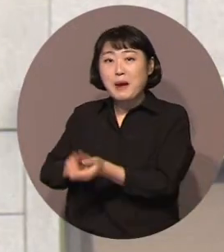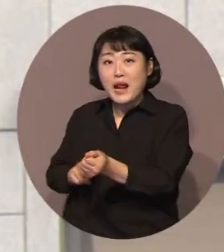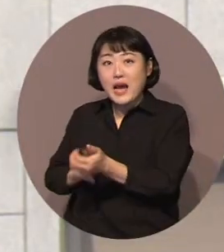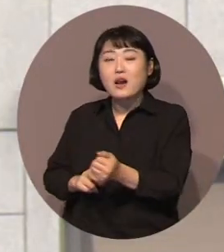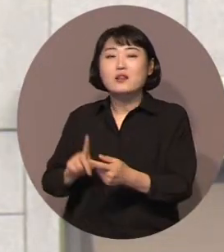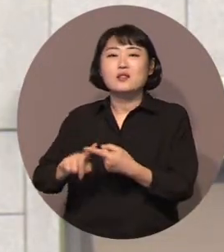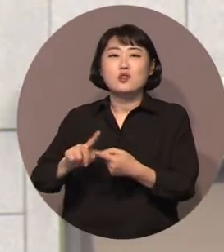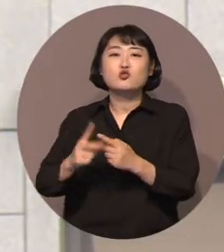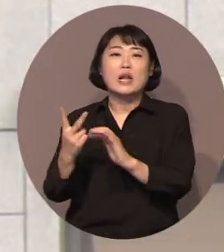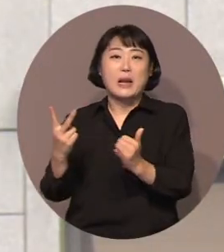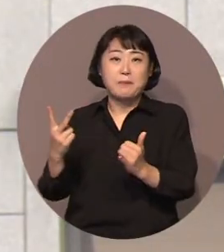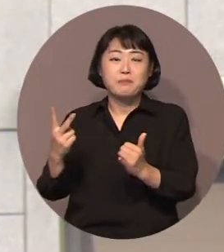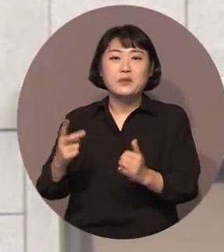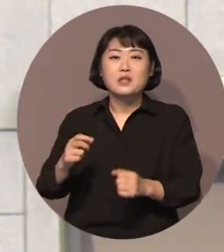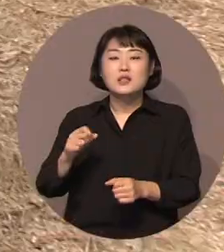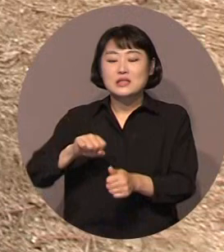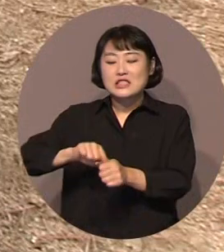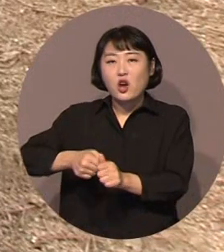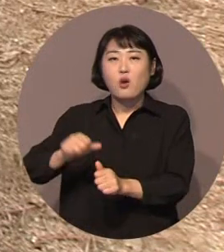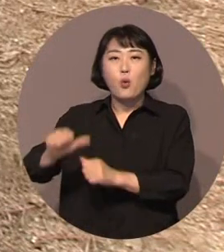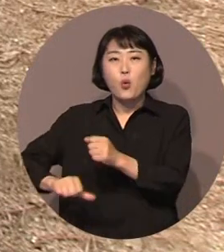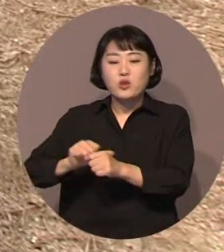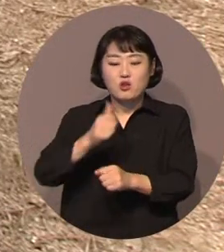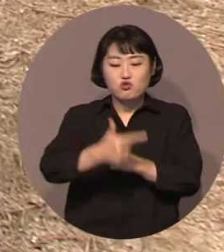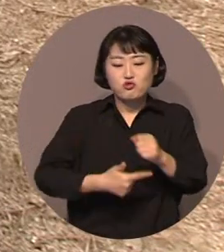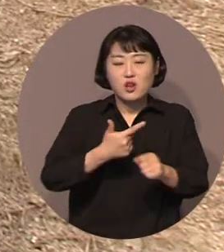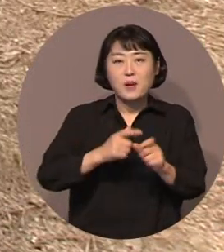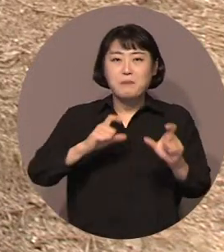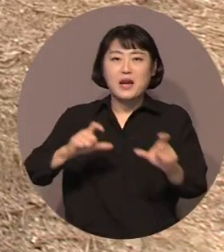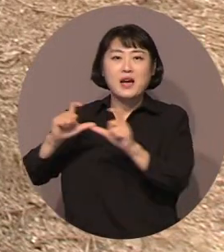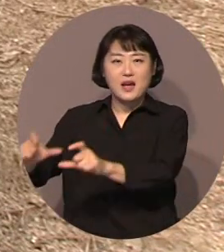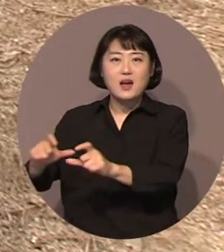각각 징역 5년과 6년의 실형을 받고 복역 중입니다